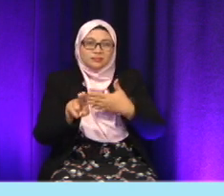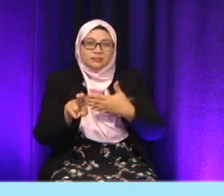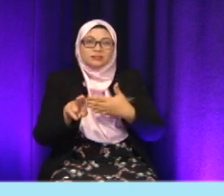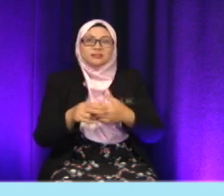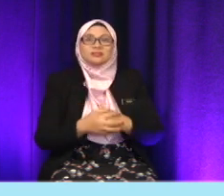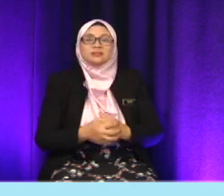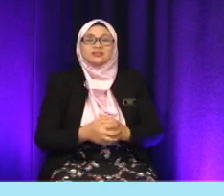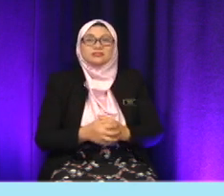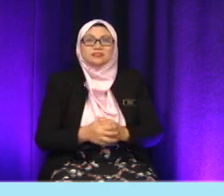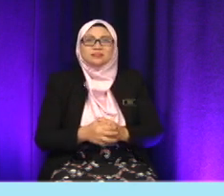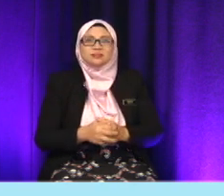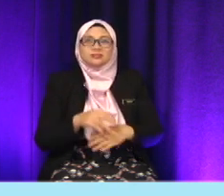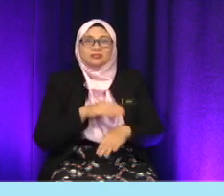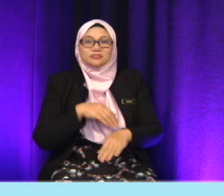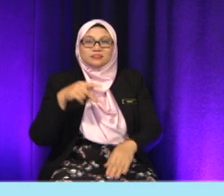Bali